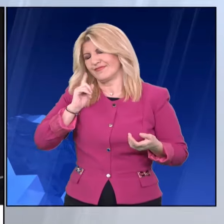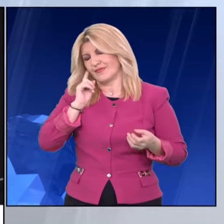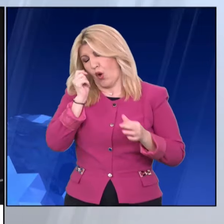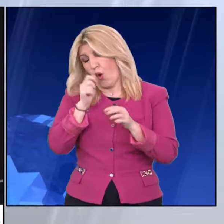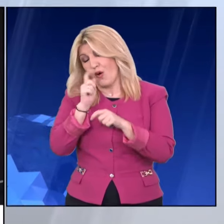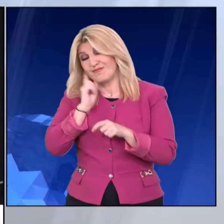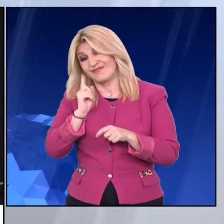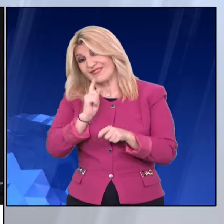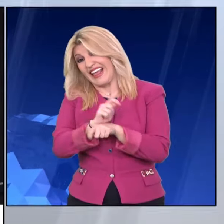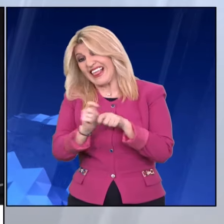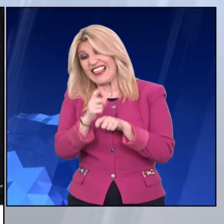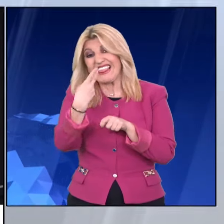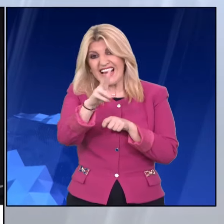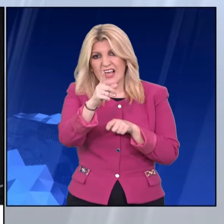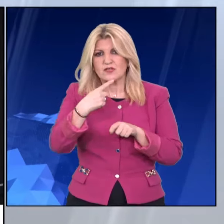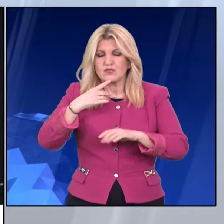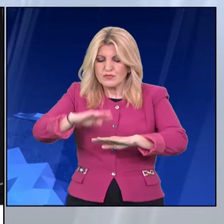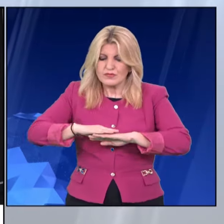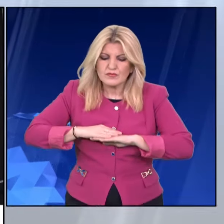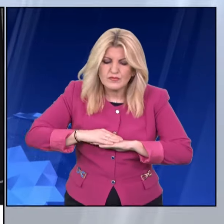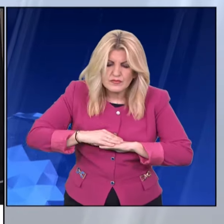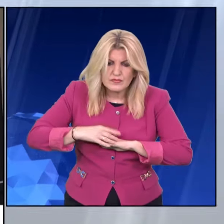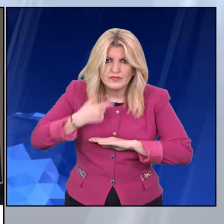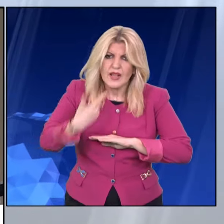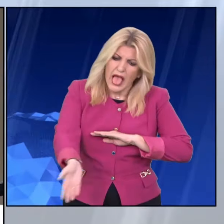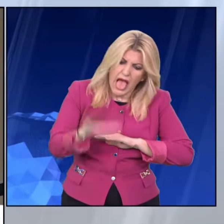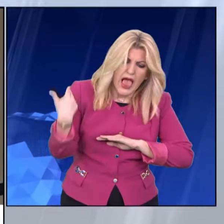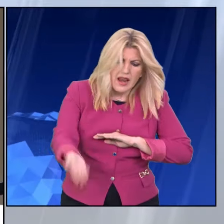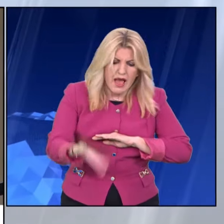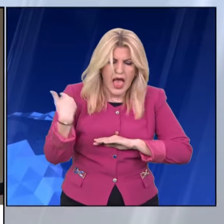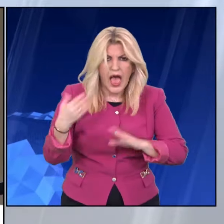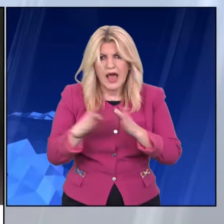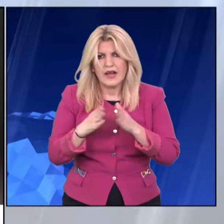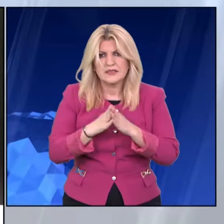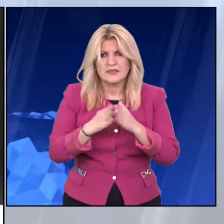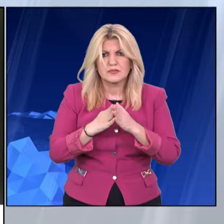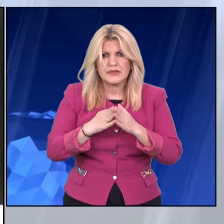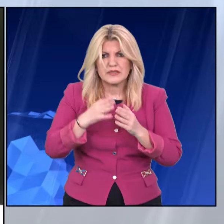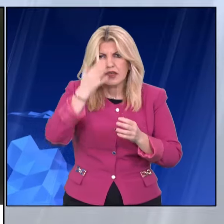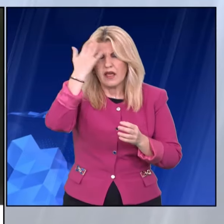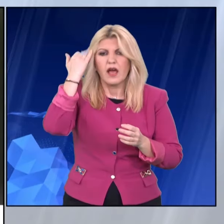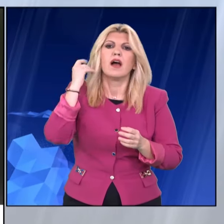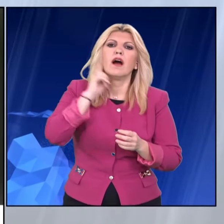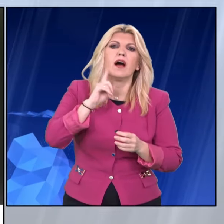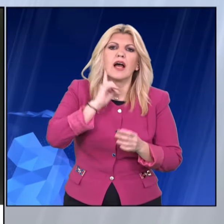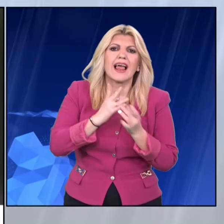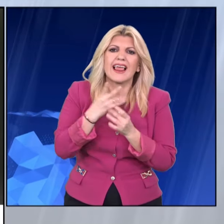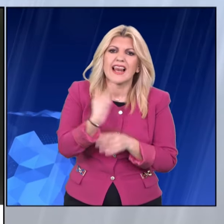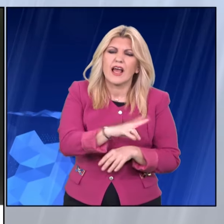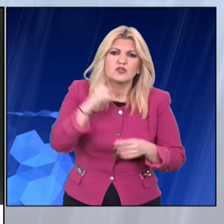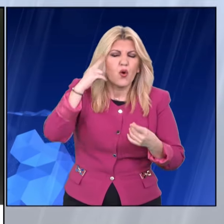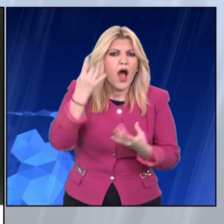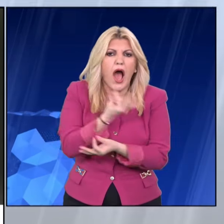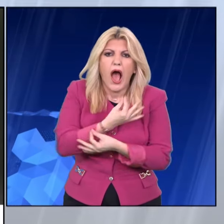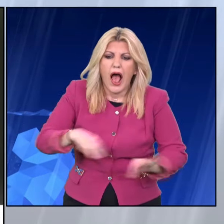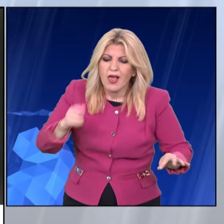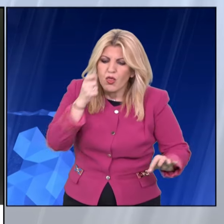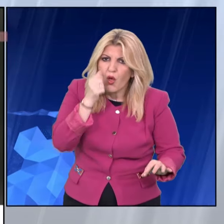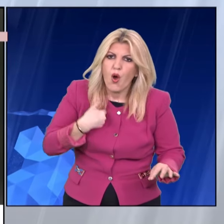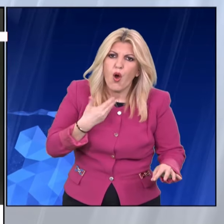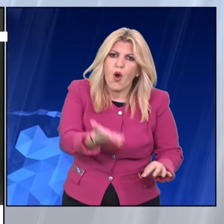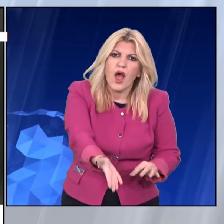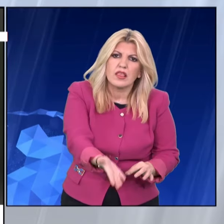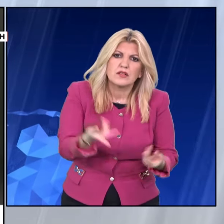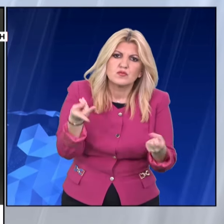νεκρός. Μετά έρθει η μαμά της και έκλαιγε και έλεγε: καλύτερα σκοτώναν εμένα, ναι. Πού το σκότωσε, για αυτοκτόνησε